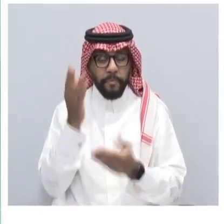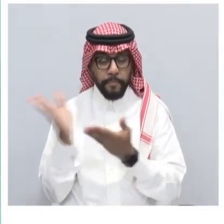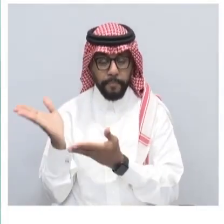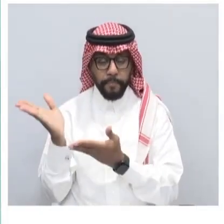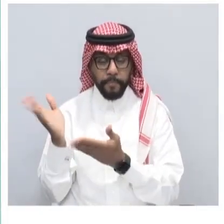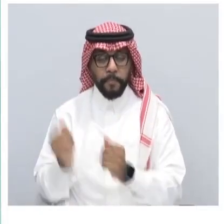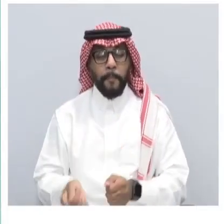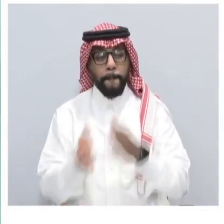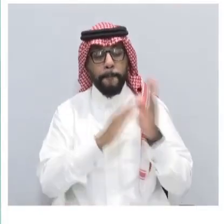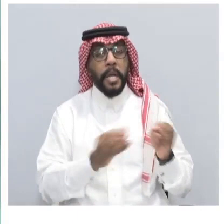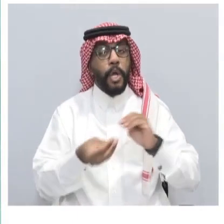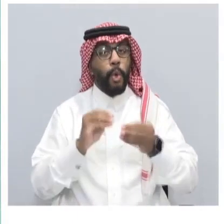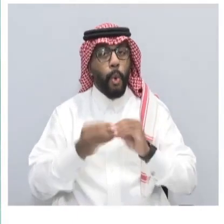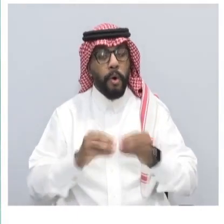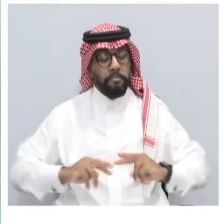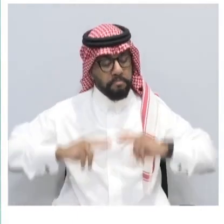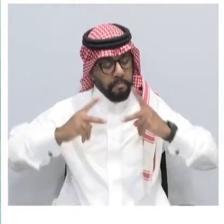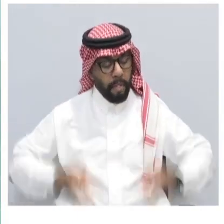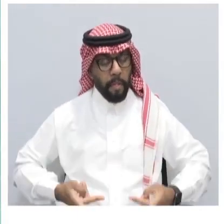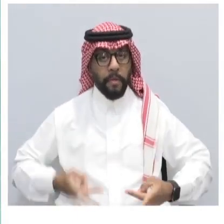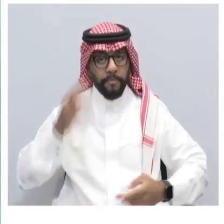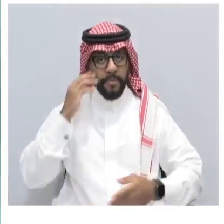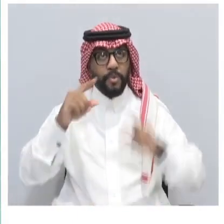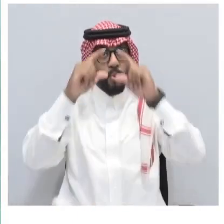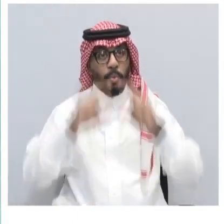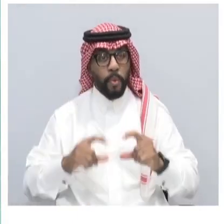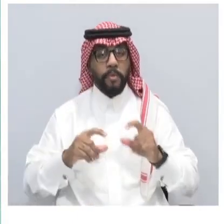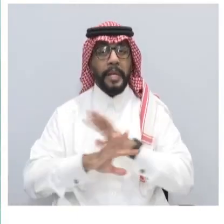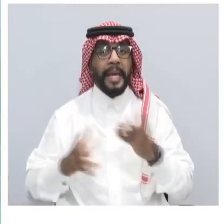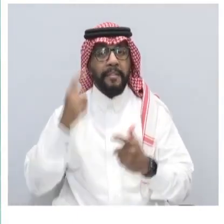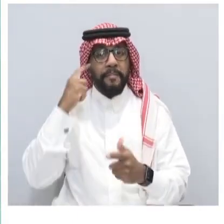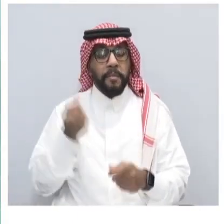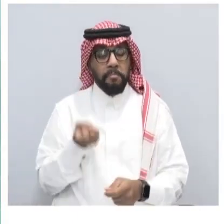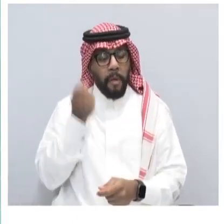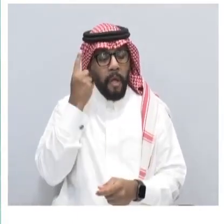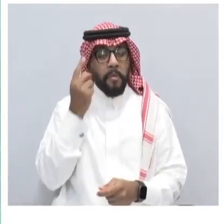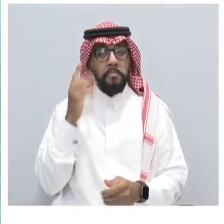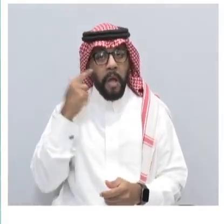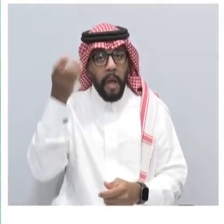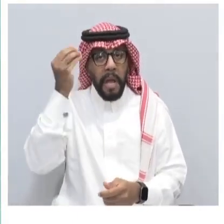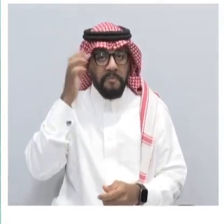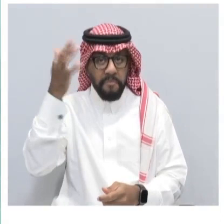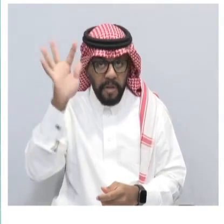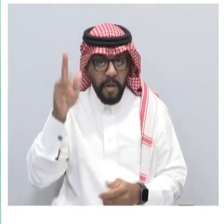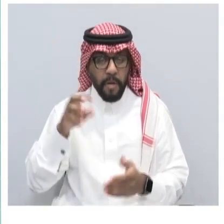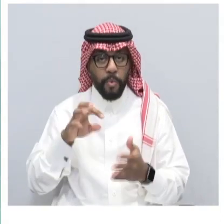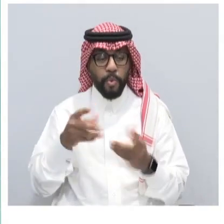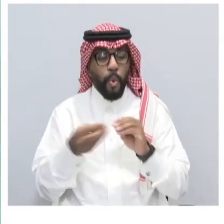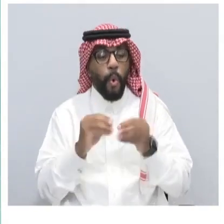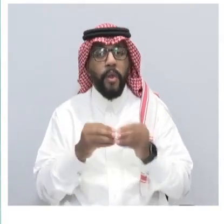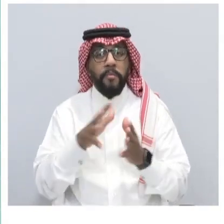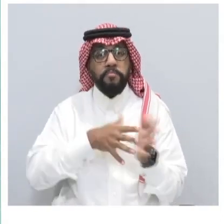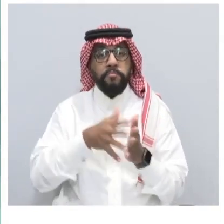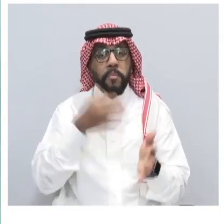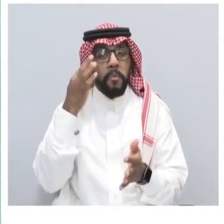اما تغيير لون خلفيه النص يمكنك تغيير لون خلفيه النص الخاص بك او اضافه حدود حوله كما